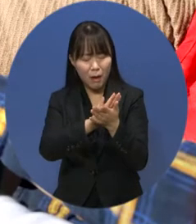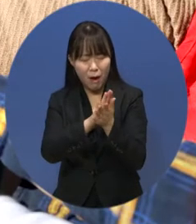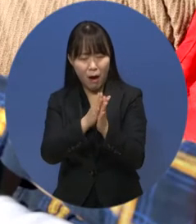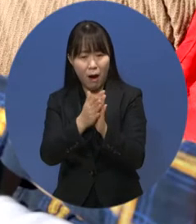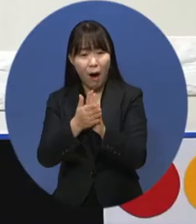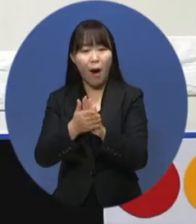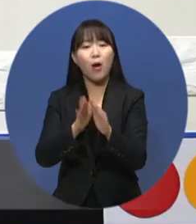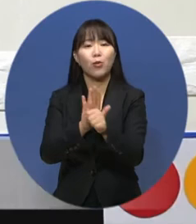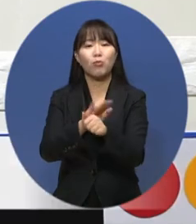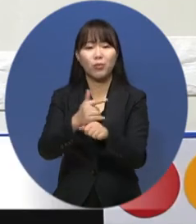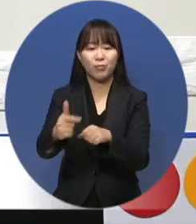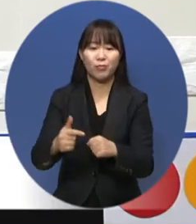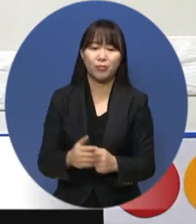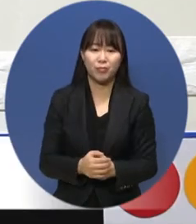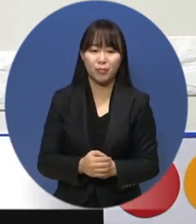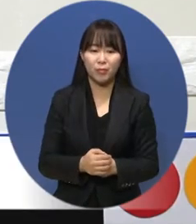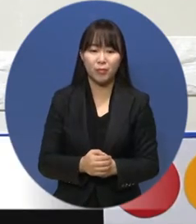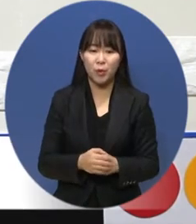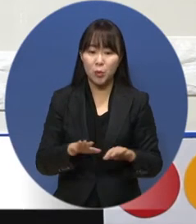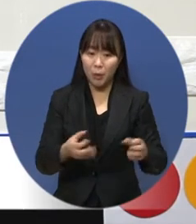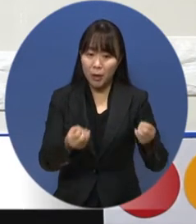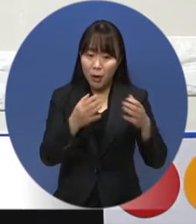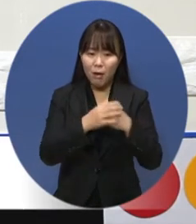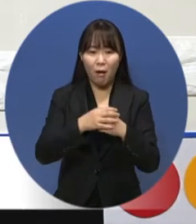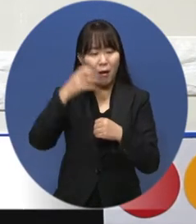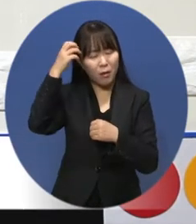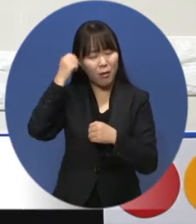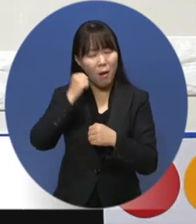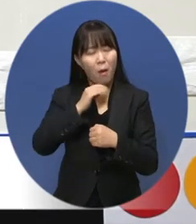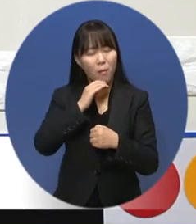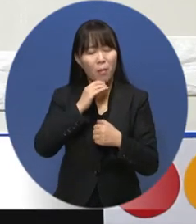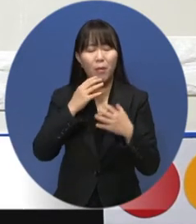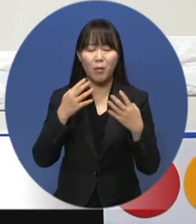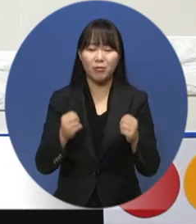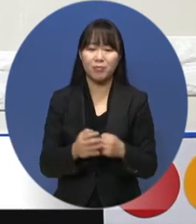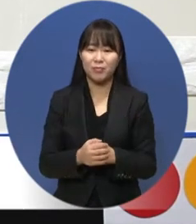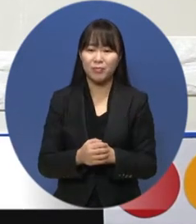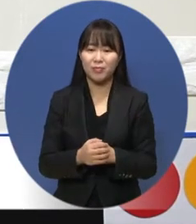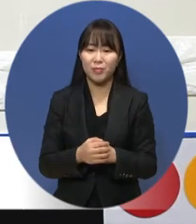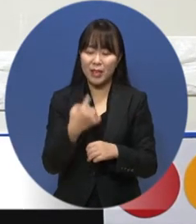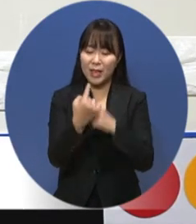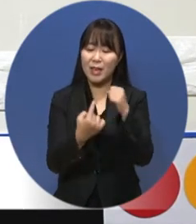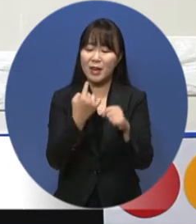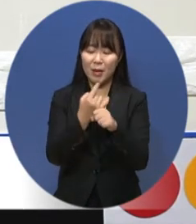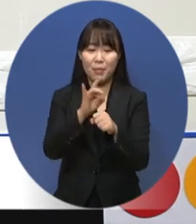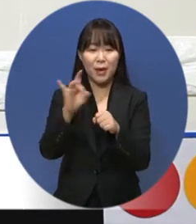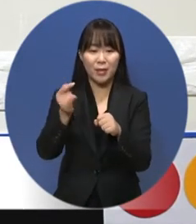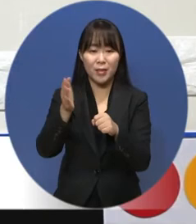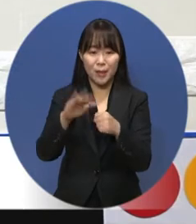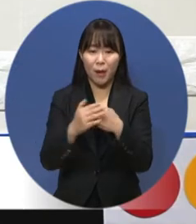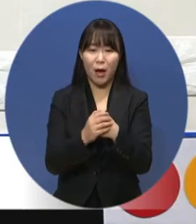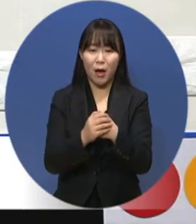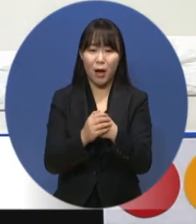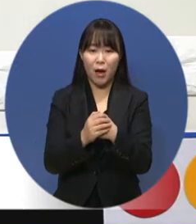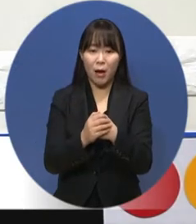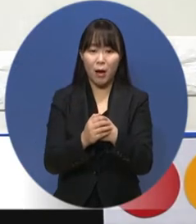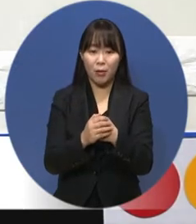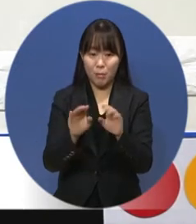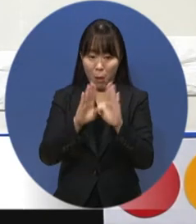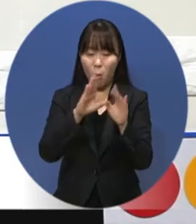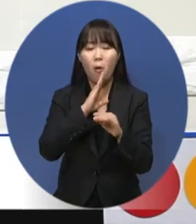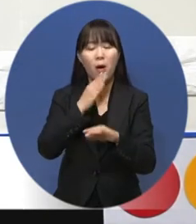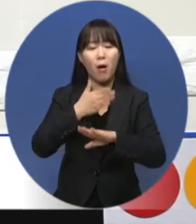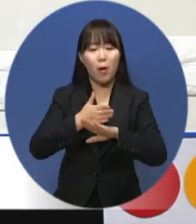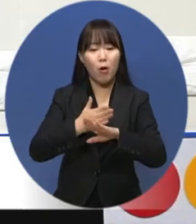있습니다 그러면 않아 바다가 기억이 참 많이 남아요 그러니까 뭐 매년 이 되겠지만 해주지만 감사하고 그럼